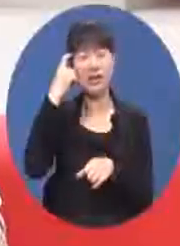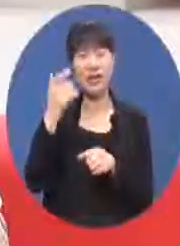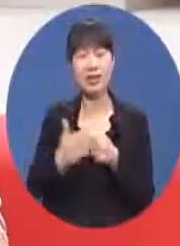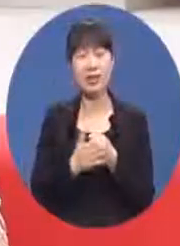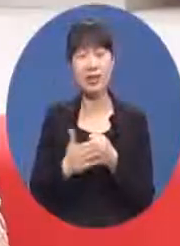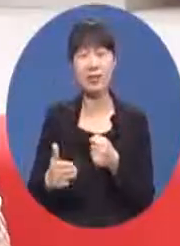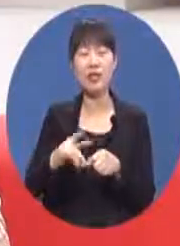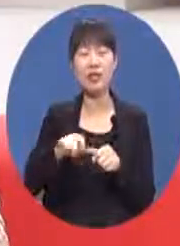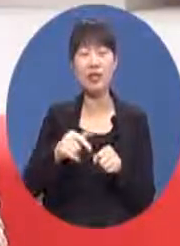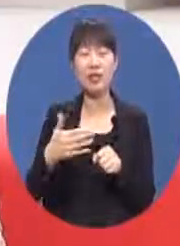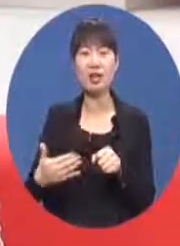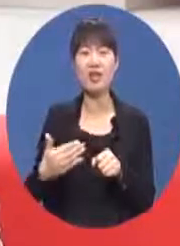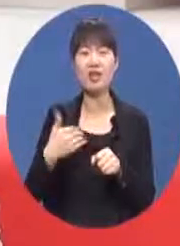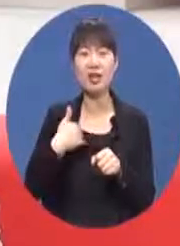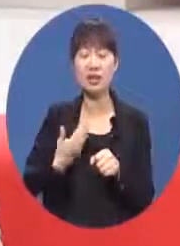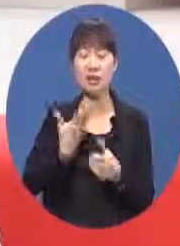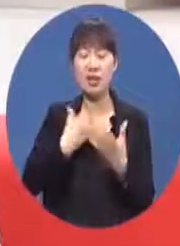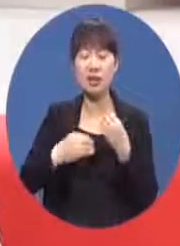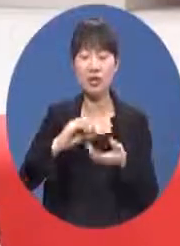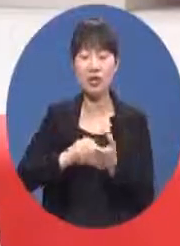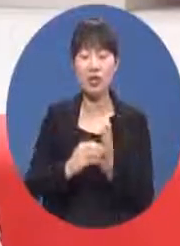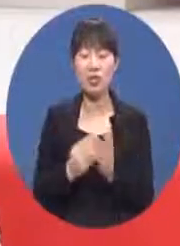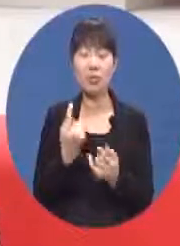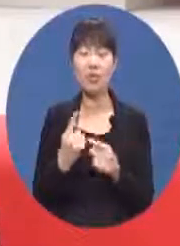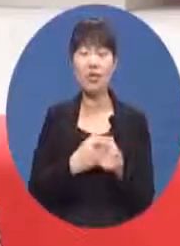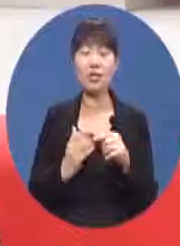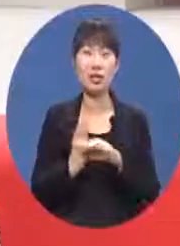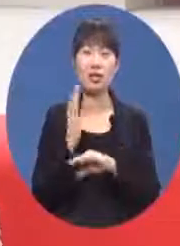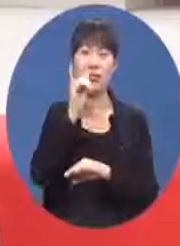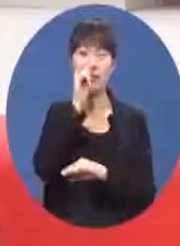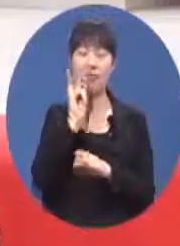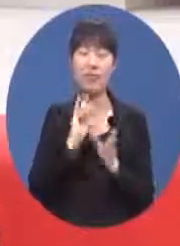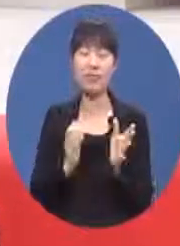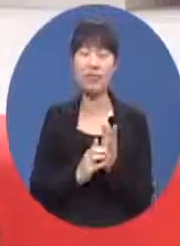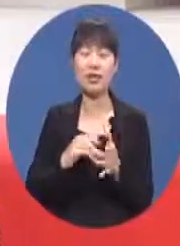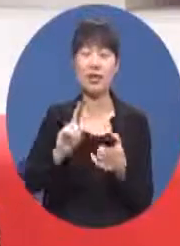때문에 점점 본인이 섭취해야 될 양보다 조금씩 더 먹게 되고요.